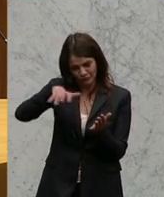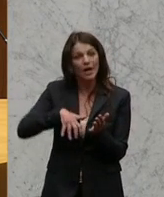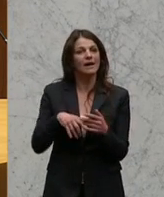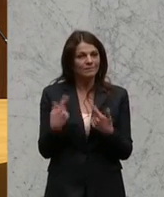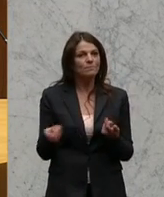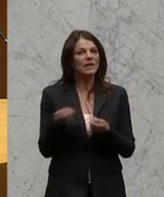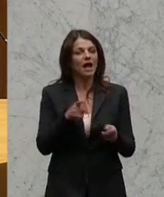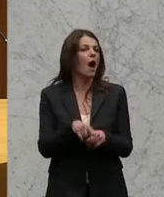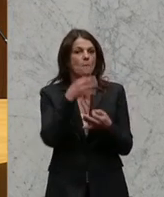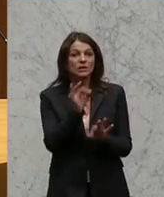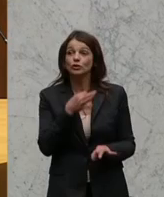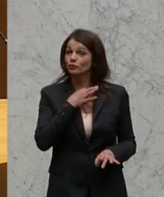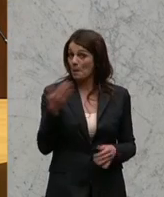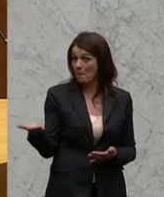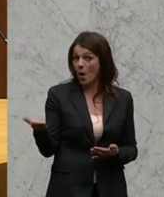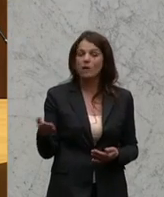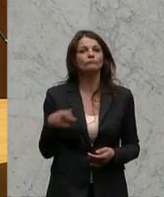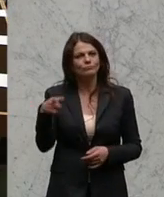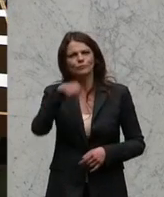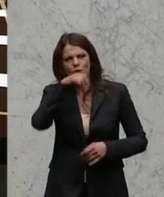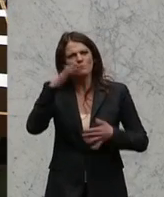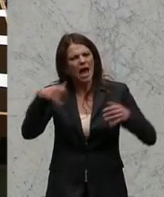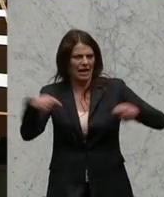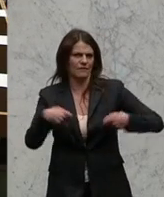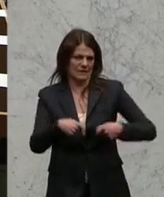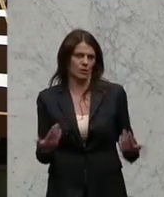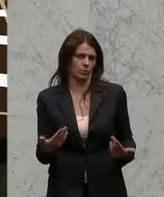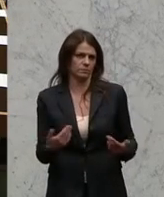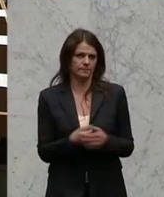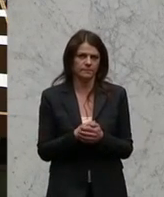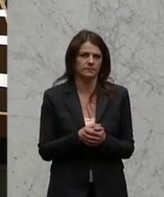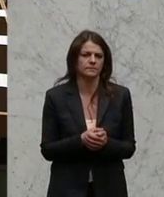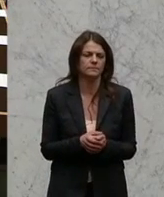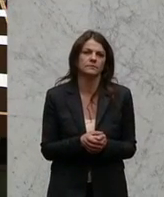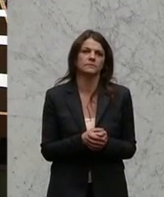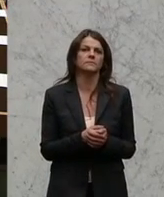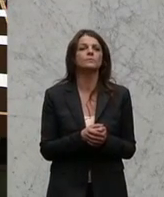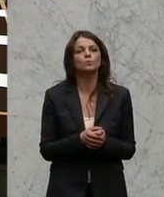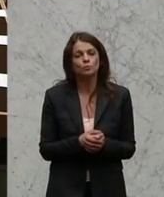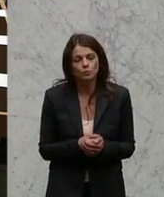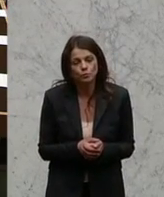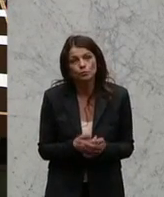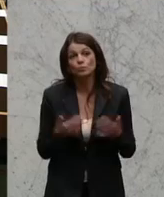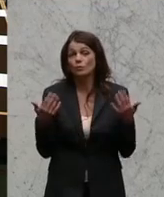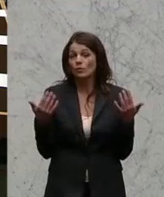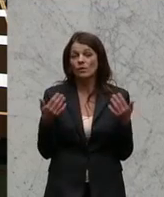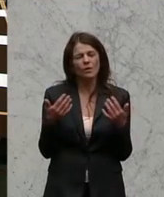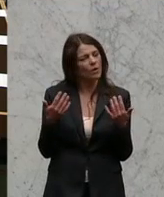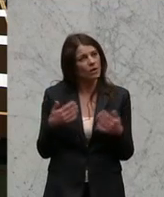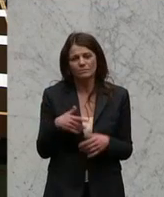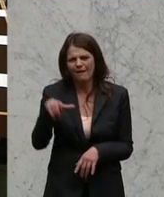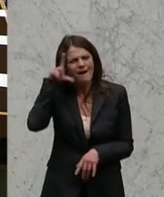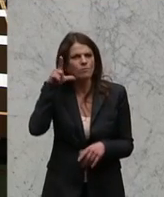besseren Stimmung und damit auch zu einer besseren Investitionsquote der Unternehmer. Und das Allerwichtigste